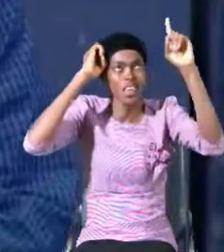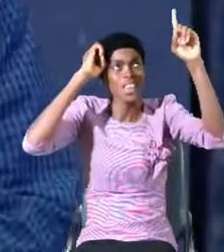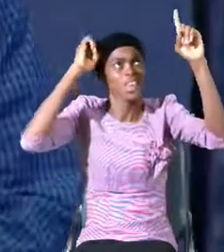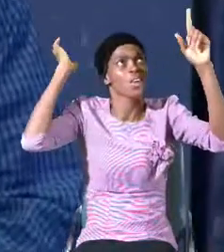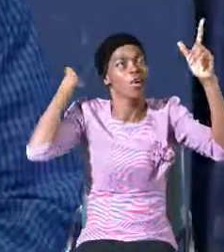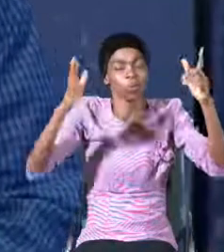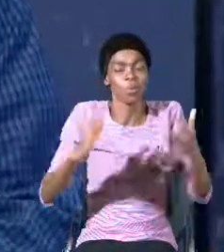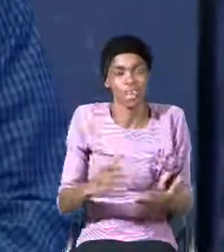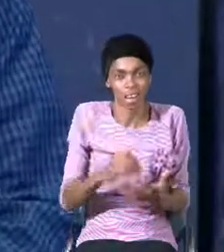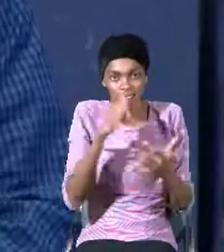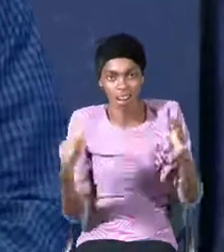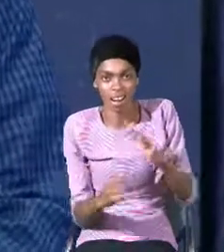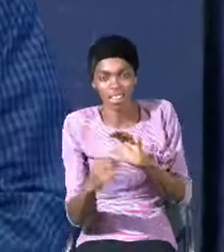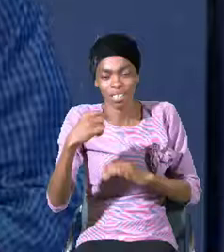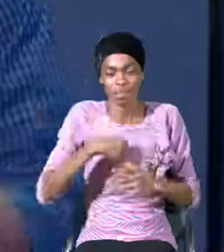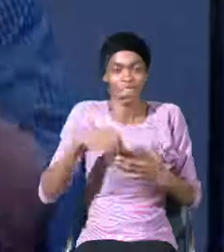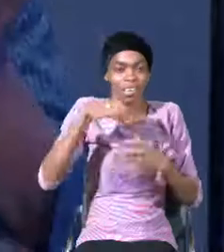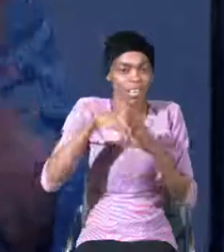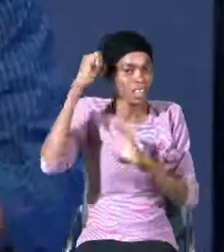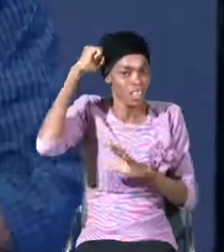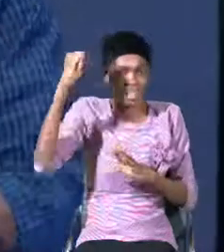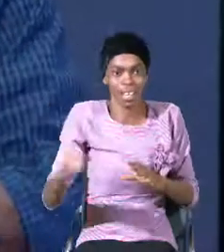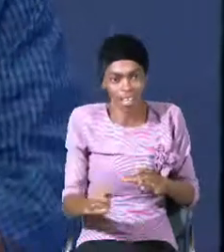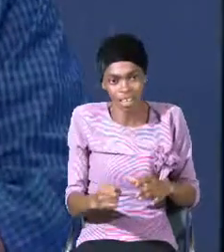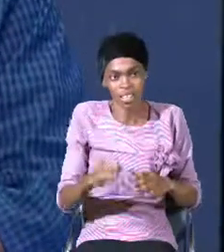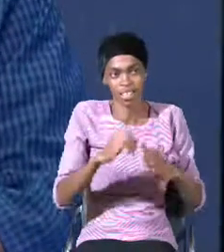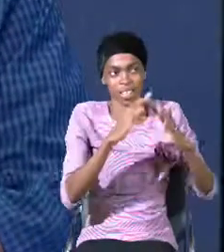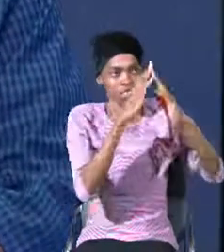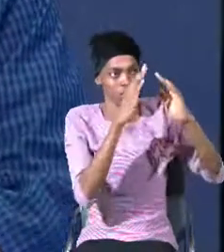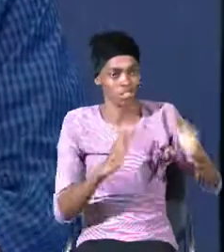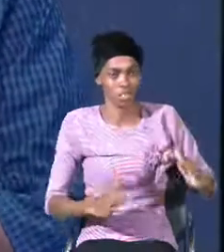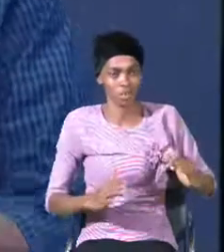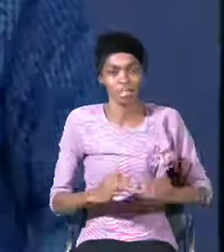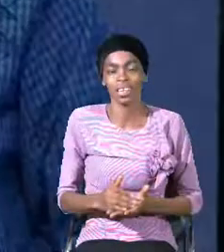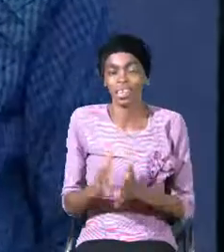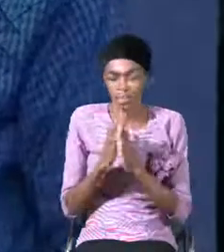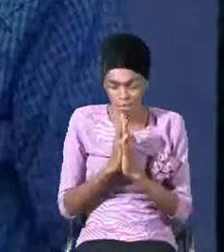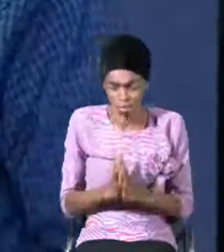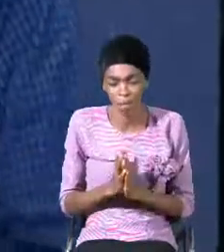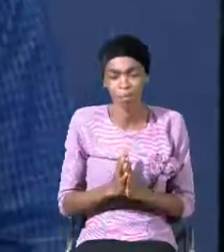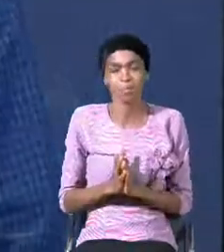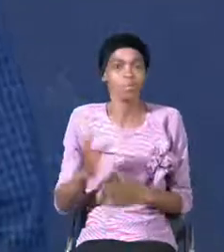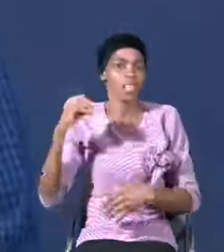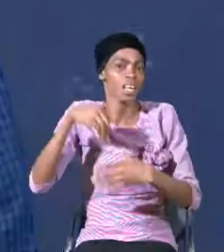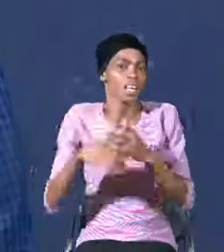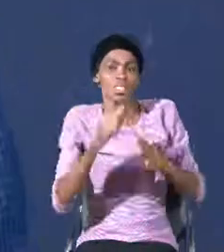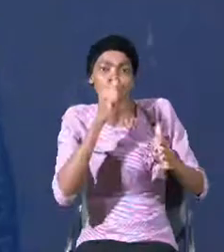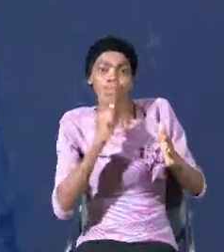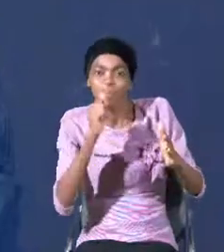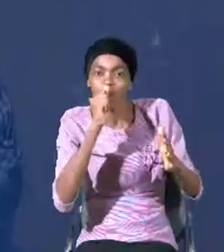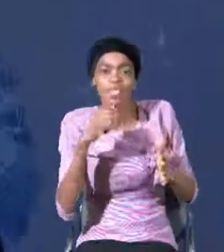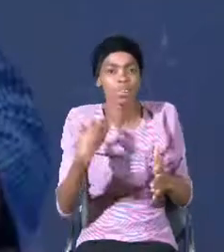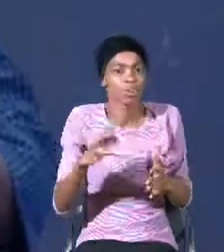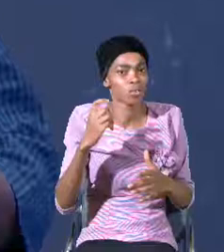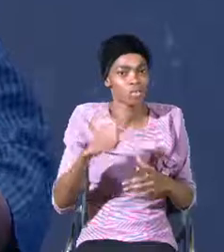verset 5. Il va te cacher en temps de détresse. Il va te cacher dans son pavillon. L'Éternel,